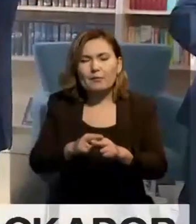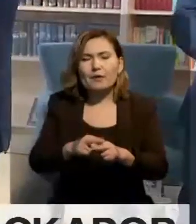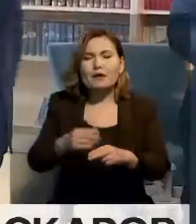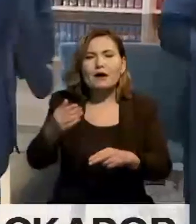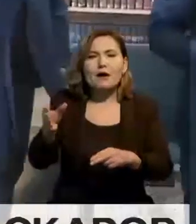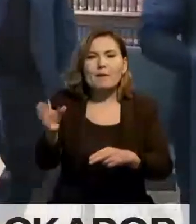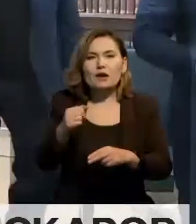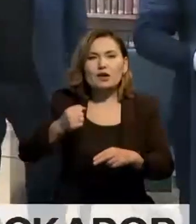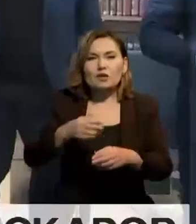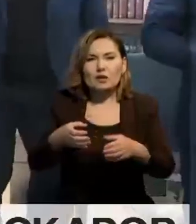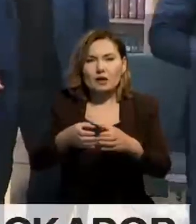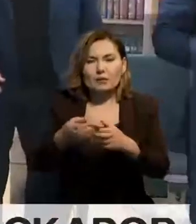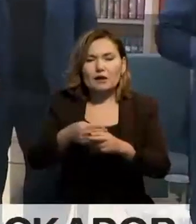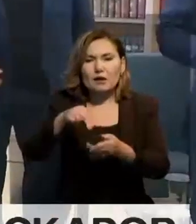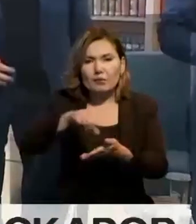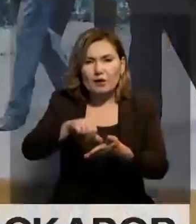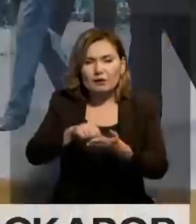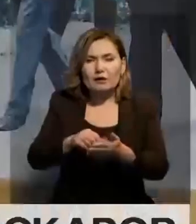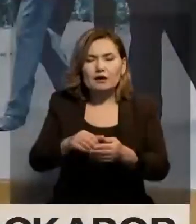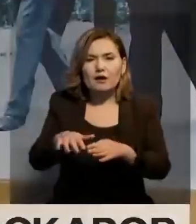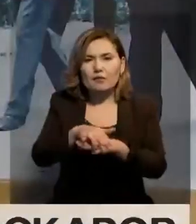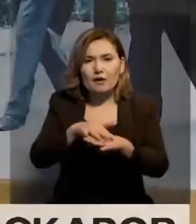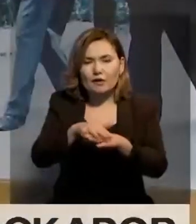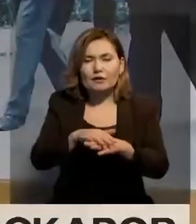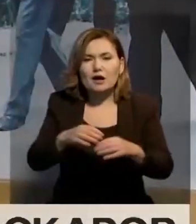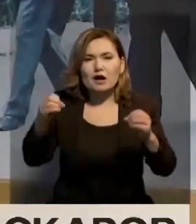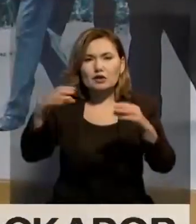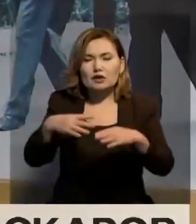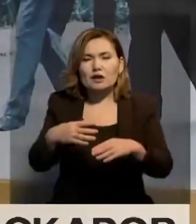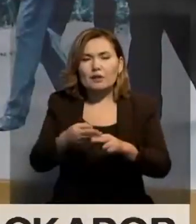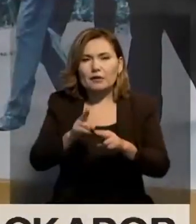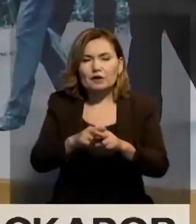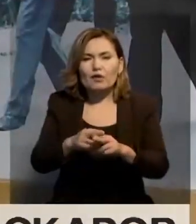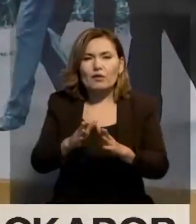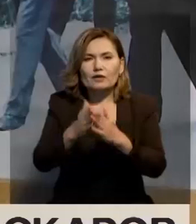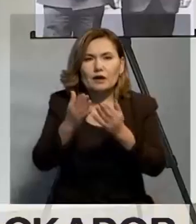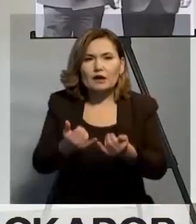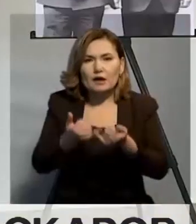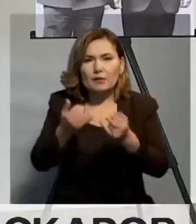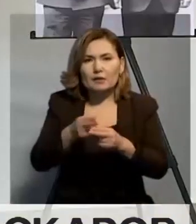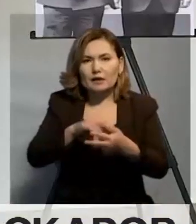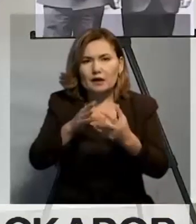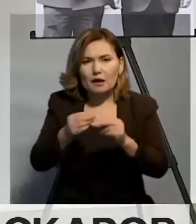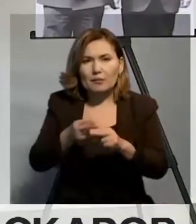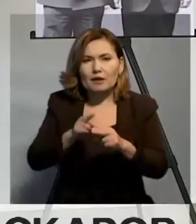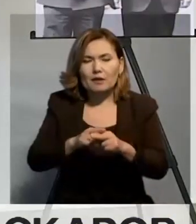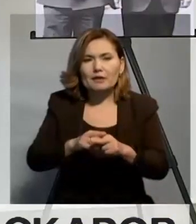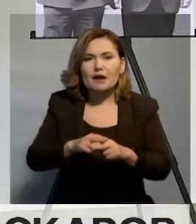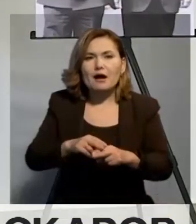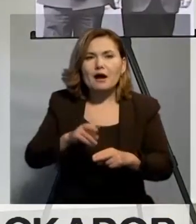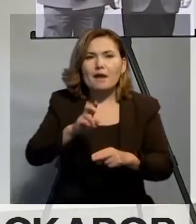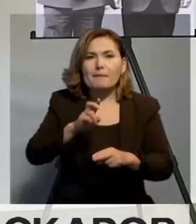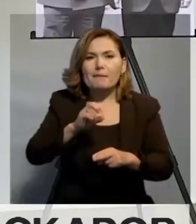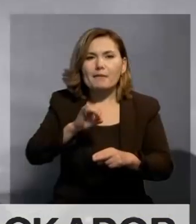қоғам қайраткерлері мен зиялы қауым өкілдерінің жылы естеліктері топтастырылған. Одан бөлек кеше ғана дүниеден озған белгілі